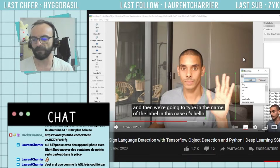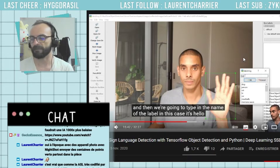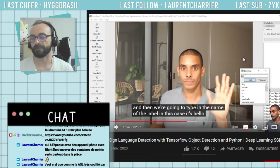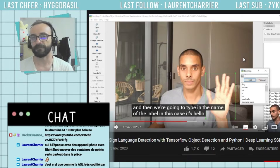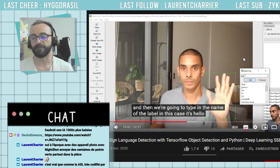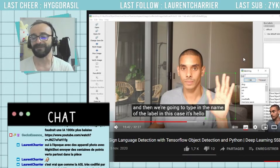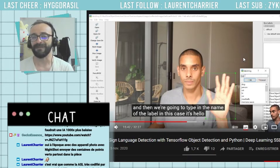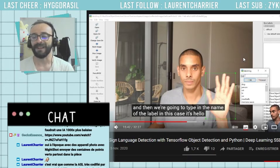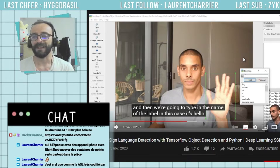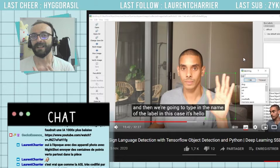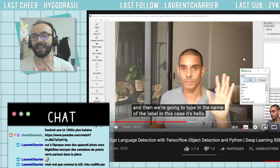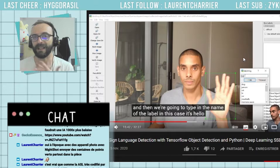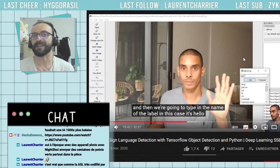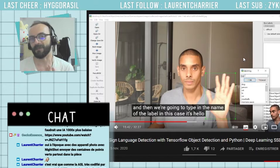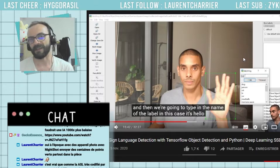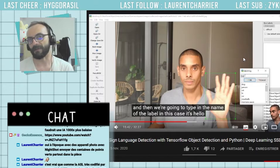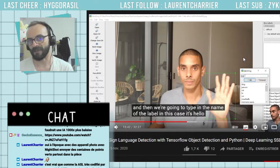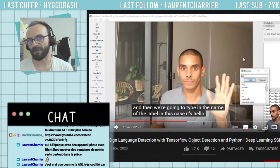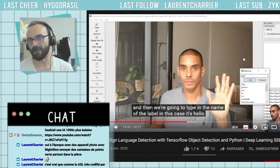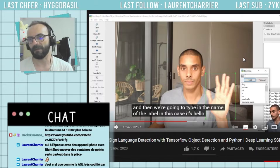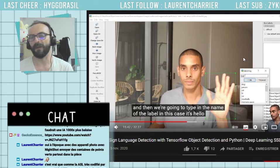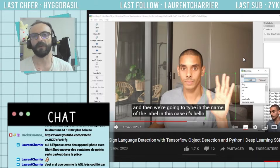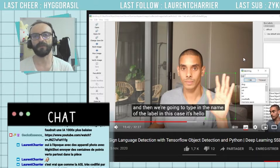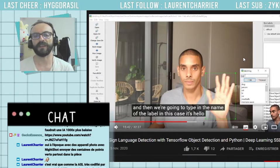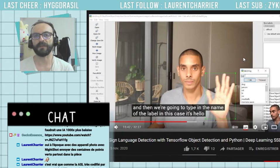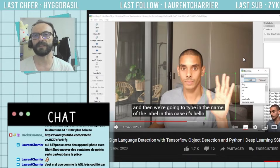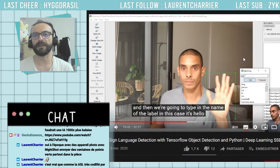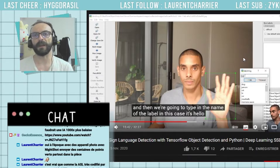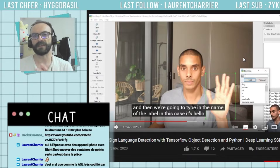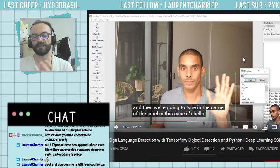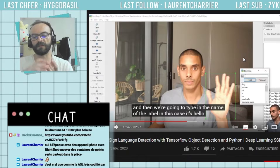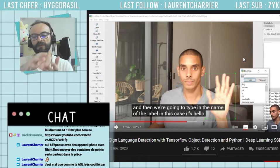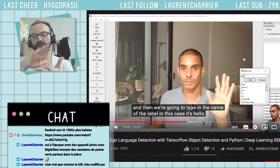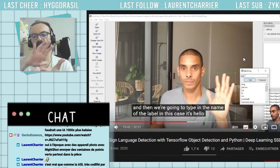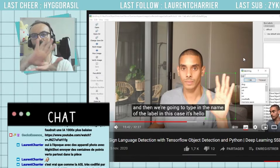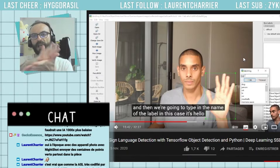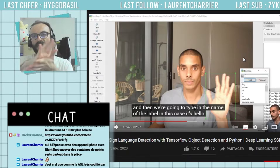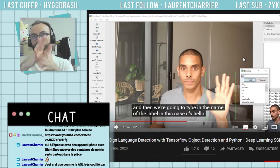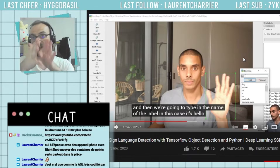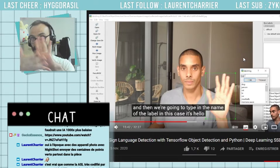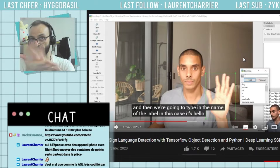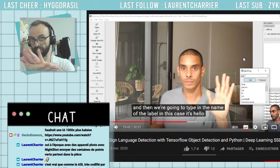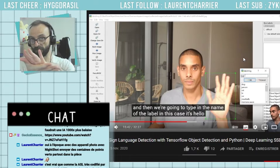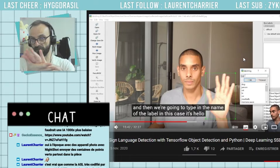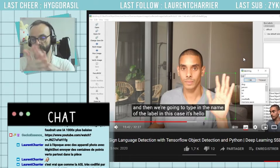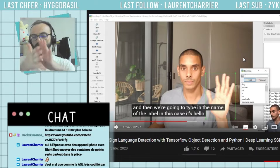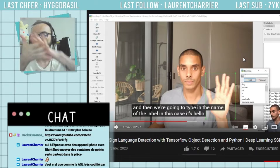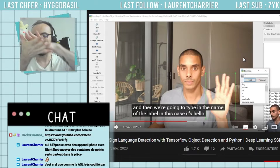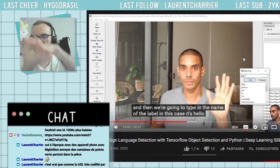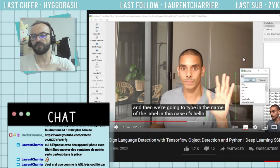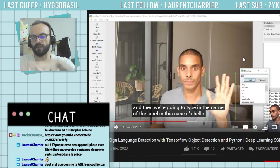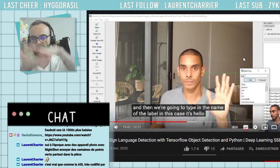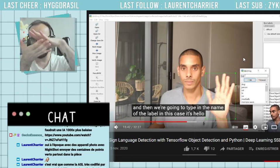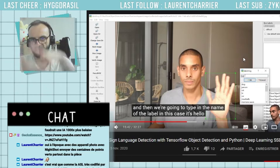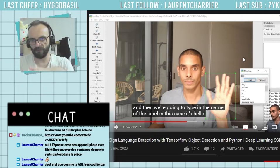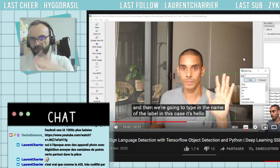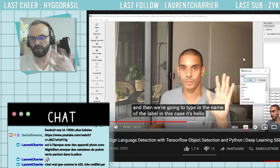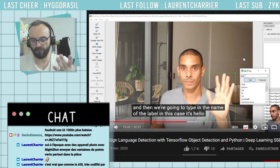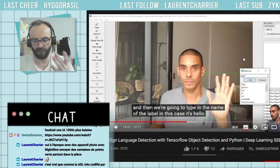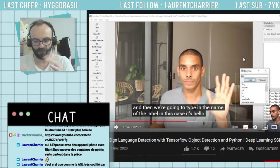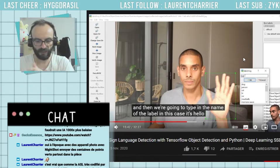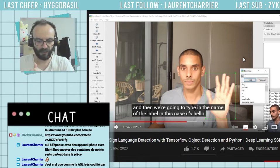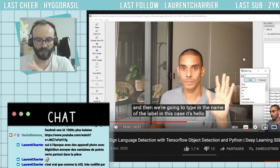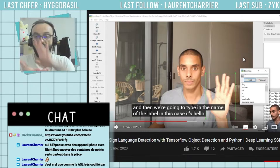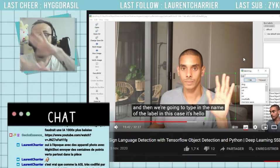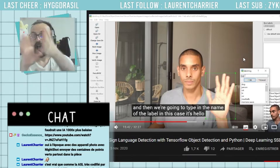similaires. Et là ça commence à poser problème. Vous avez aussi par exemple donc association, donc les mains sont plus bas, je les montre pour que